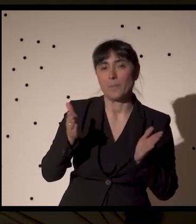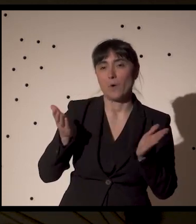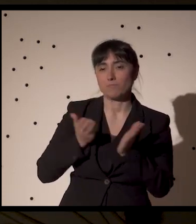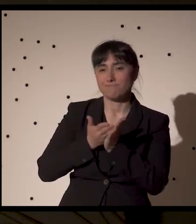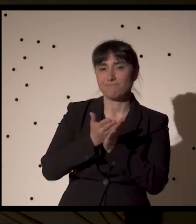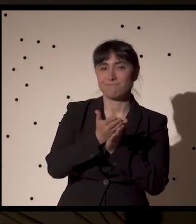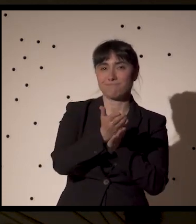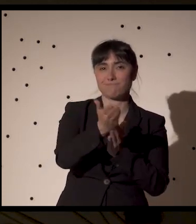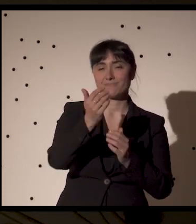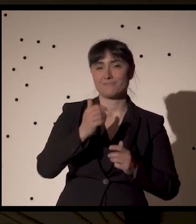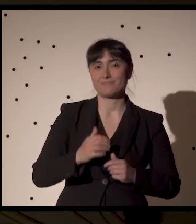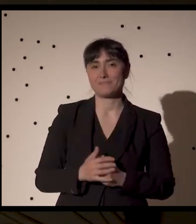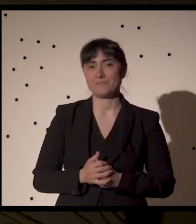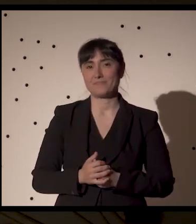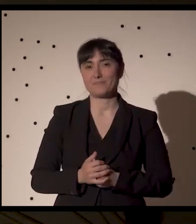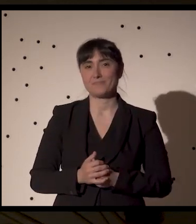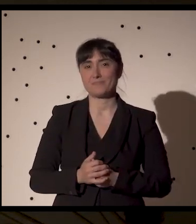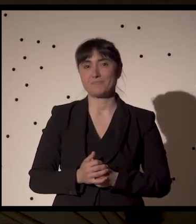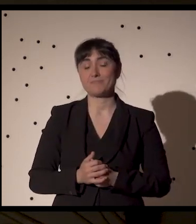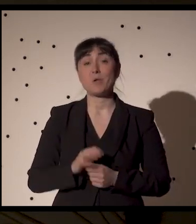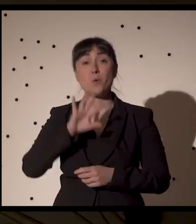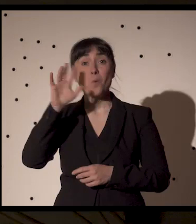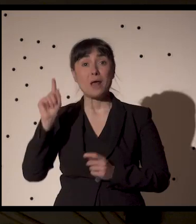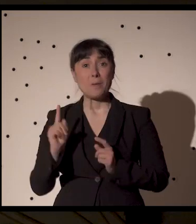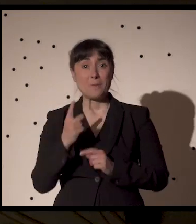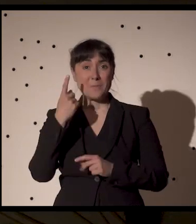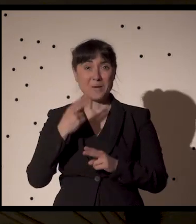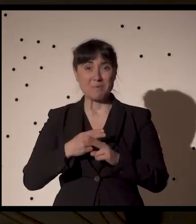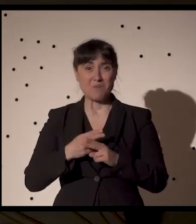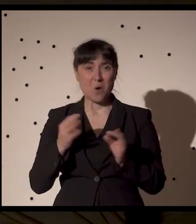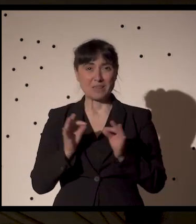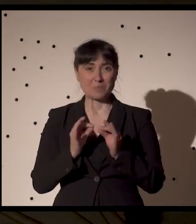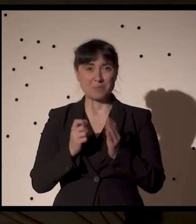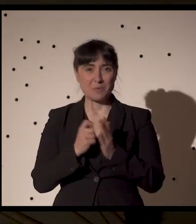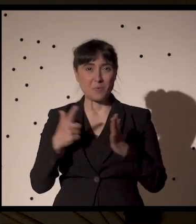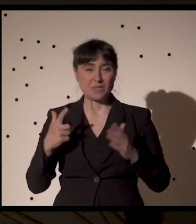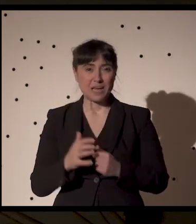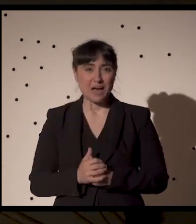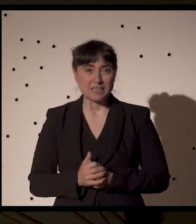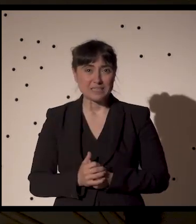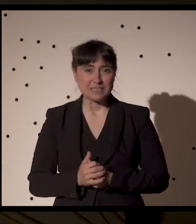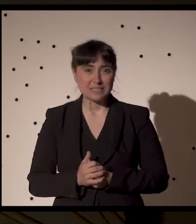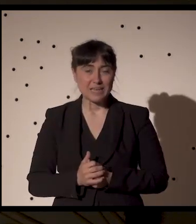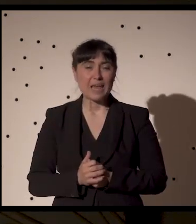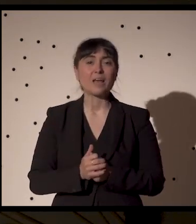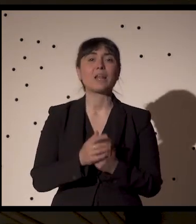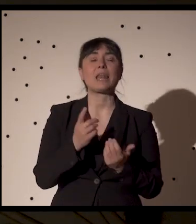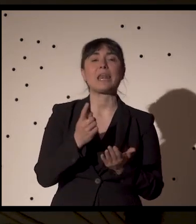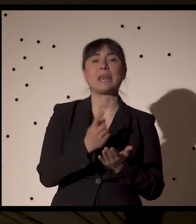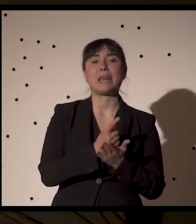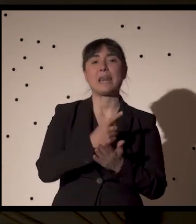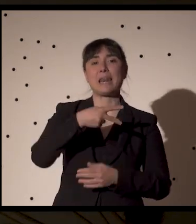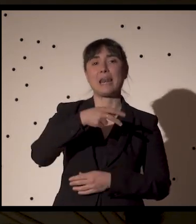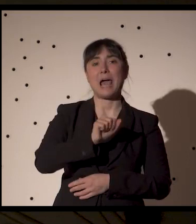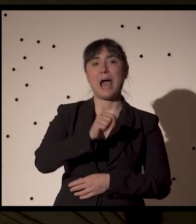poi ancora un'altra prima volta al piccolo per un altro appuntamento importante con Nature della compagnia della Fortezza come